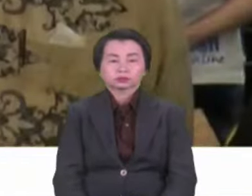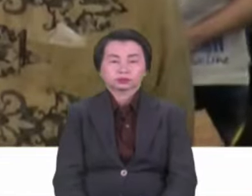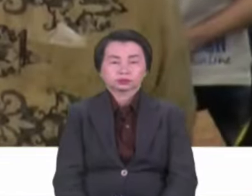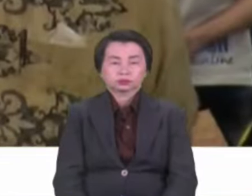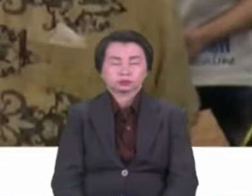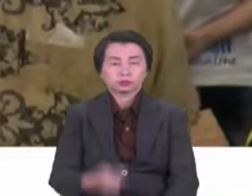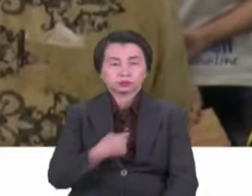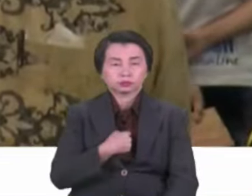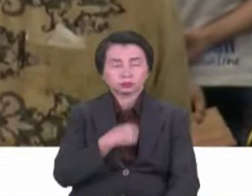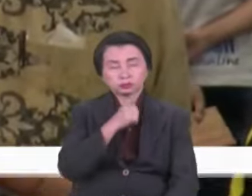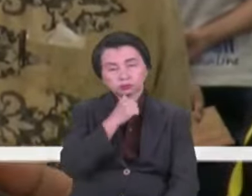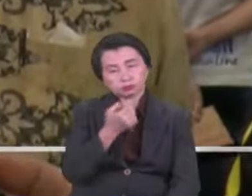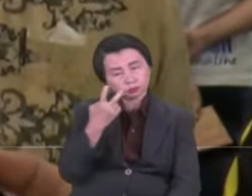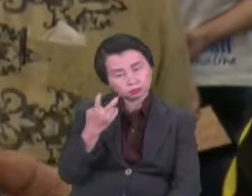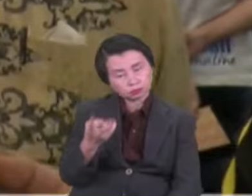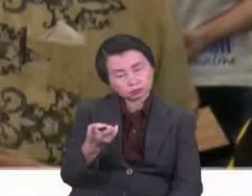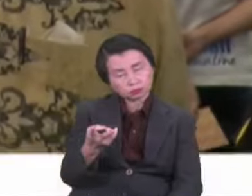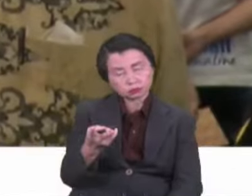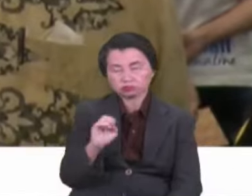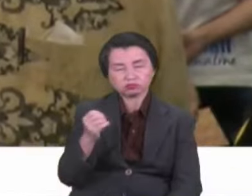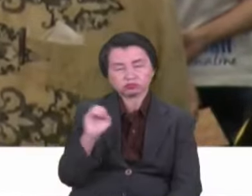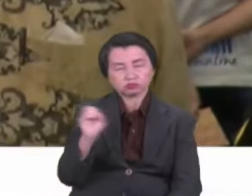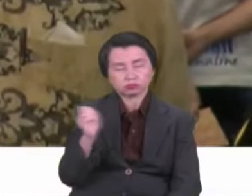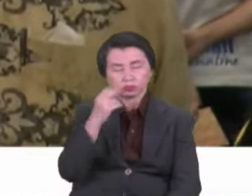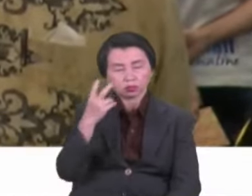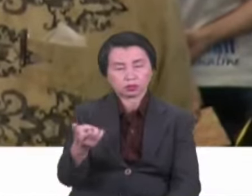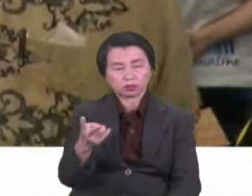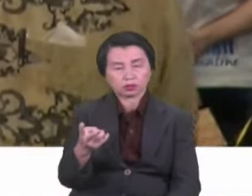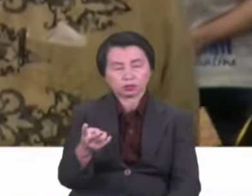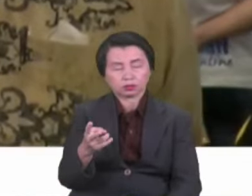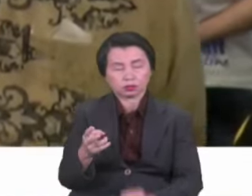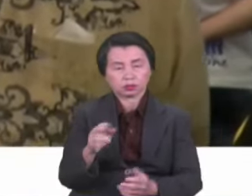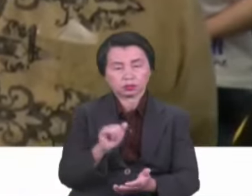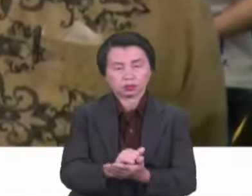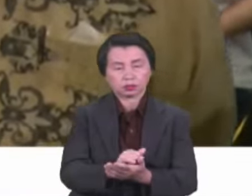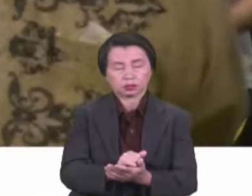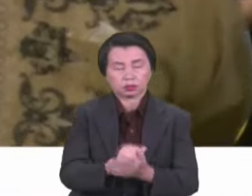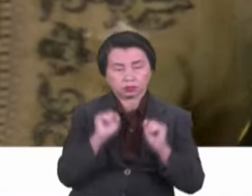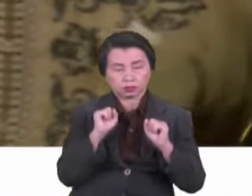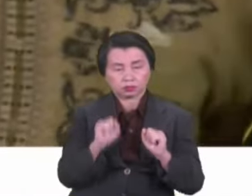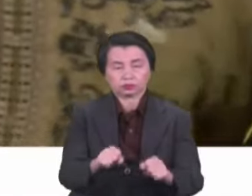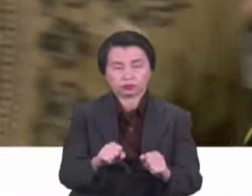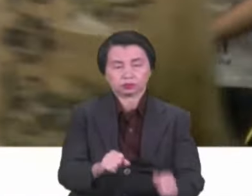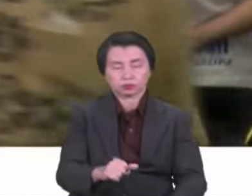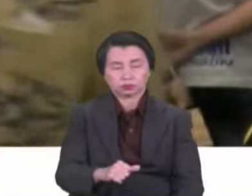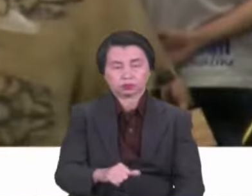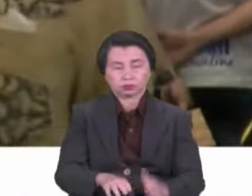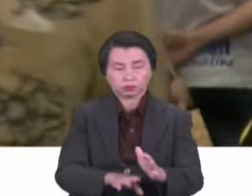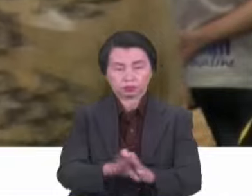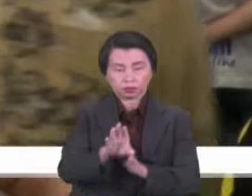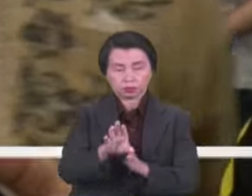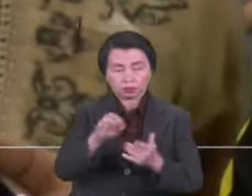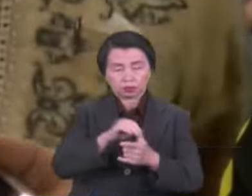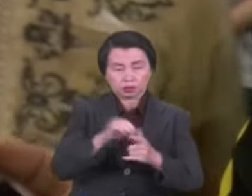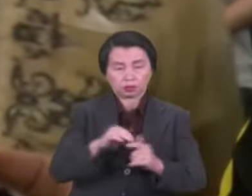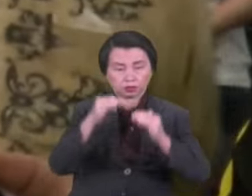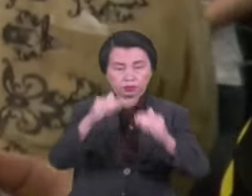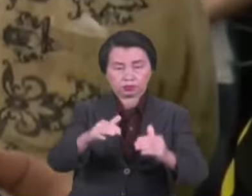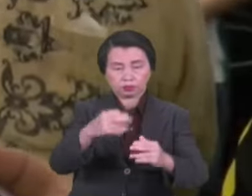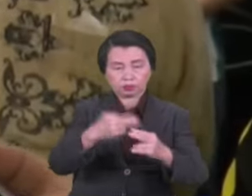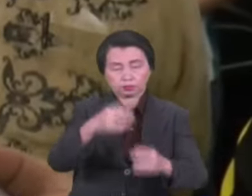Saya tak nampak Musa tu adalah satu jenama yang boleh membangunkan ataupun menaikkan nama